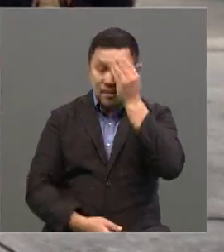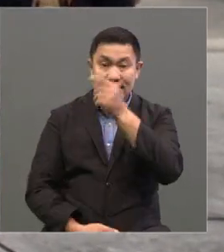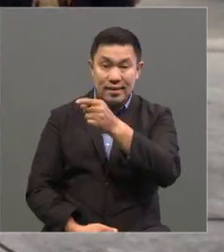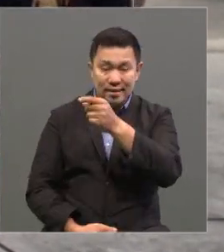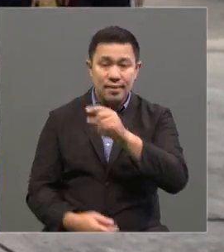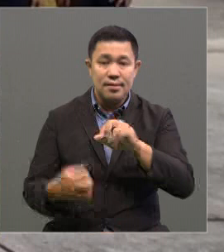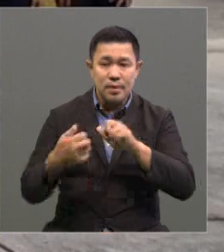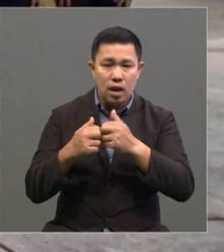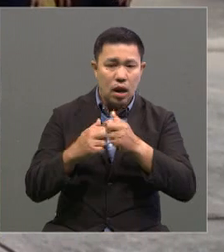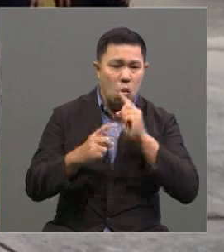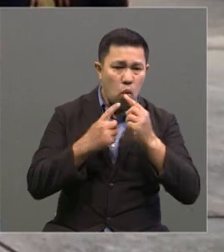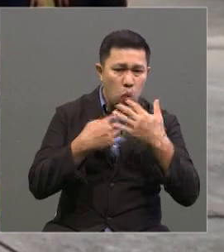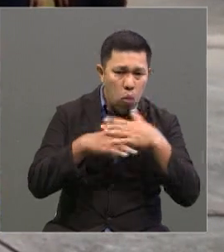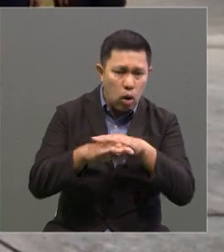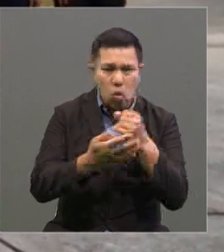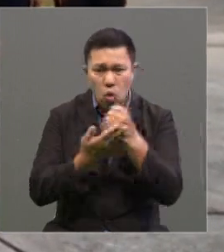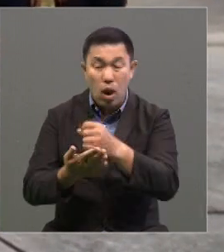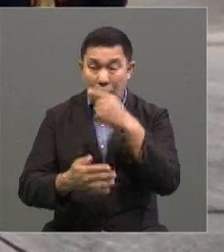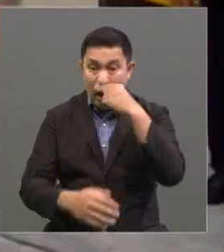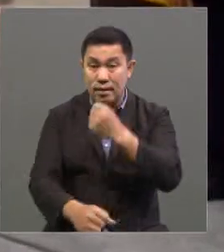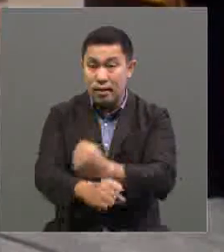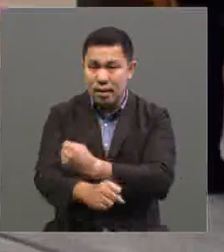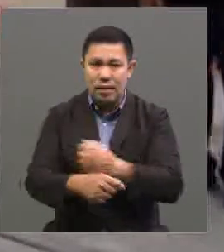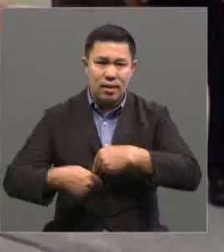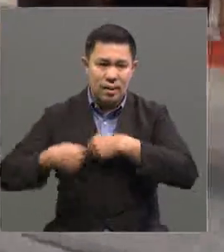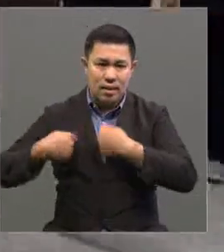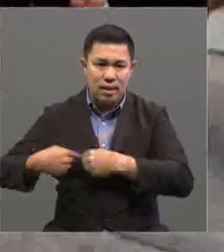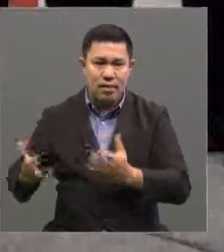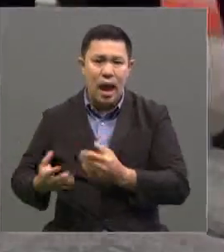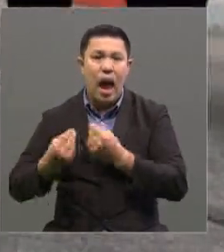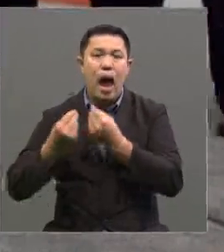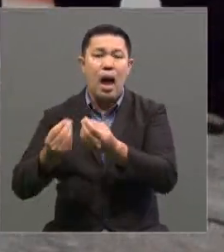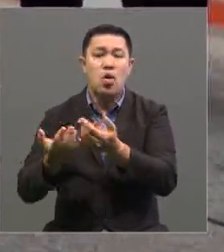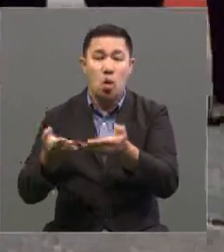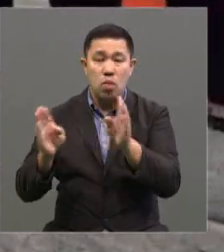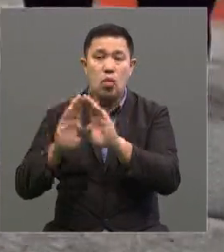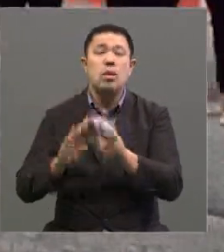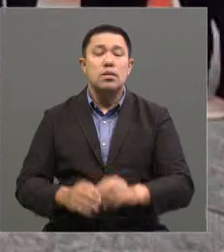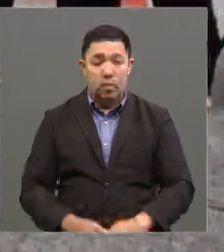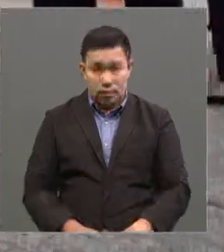ประสานงานหน่วยงานที่เกี่ยวข้องช่วยเหลือแรงงานไทยแล้วก็ให้กำลังใจครอบครัวค่ะ